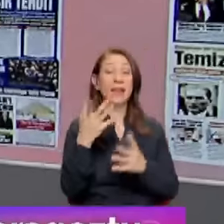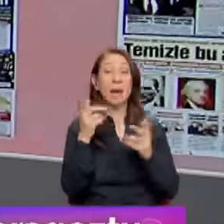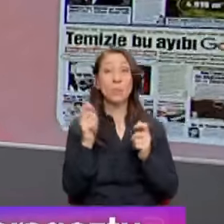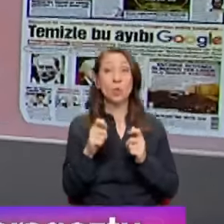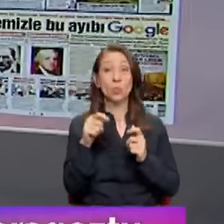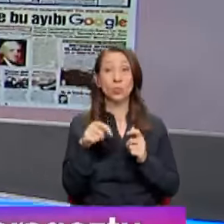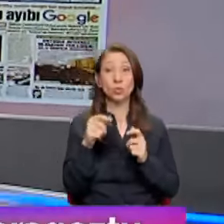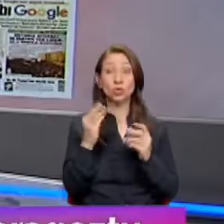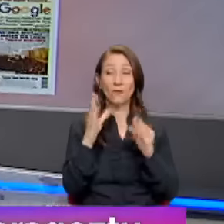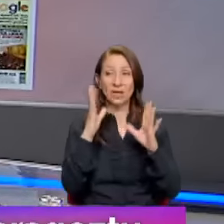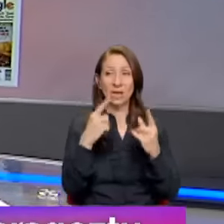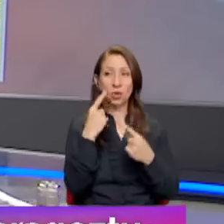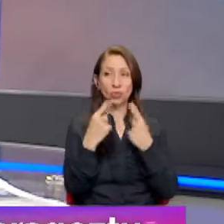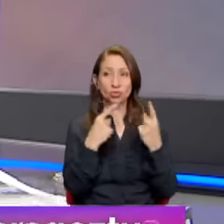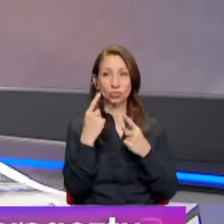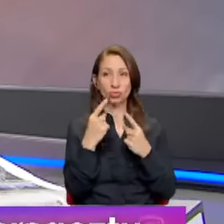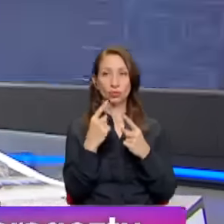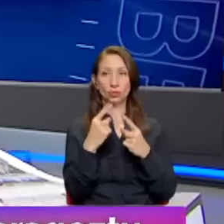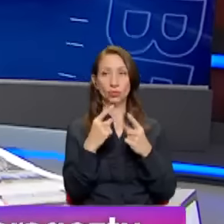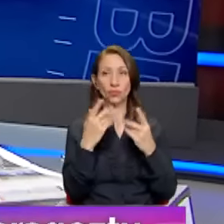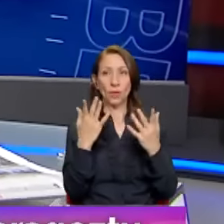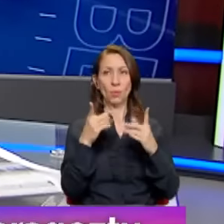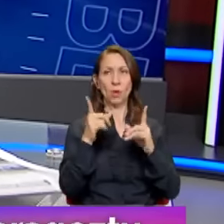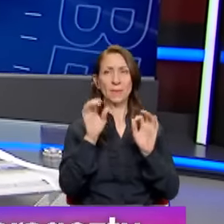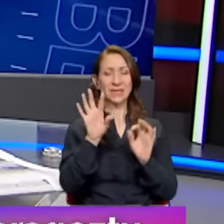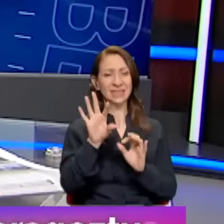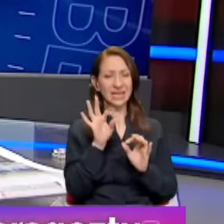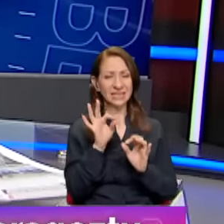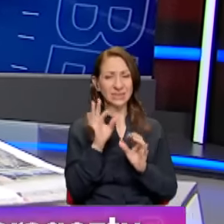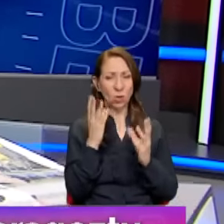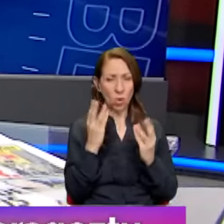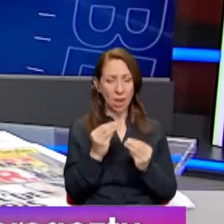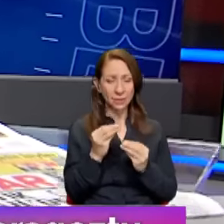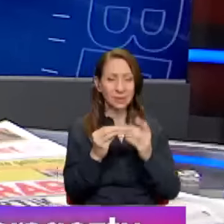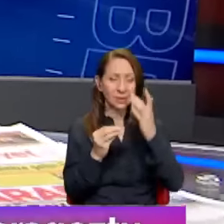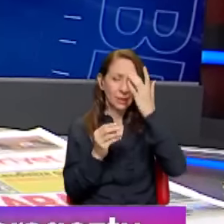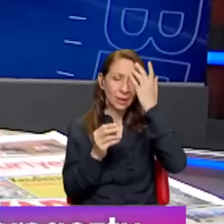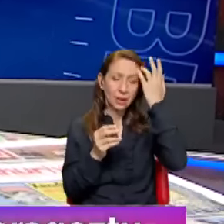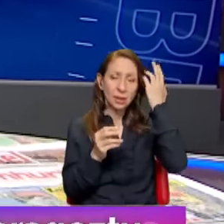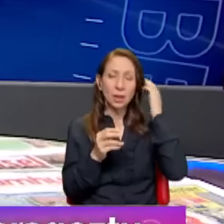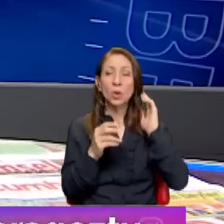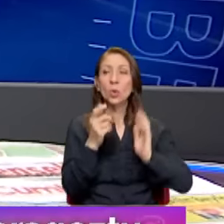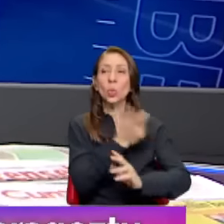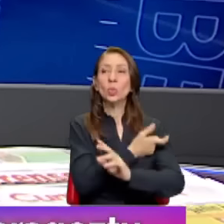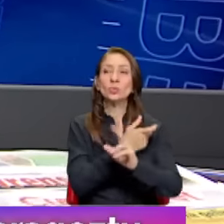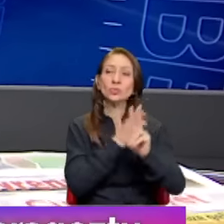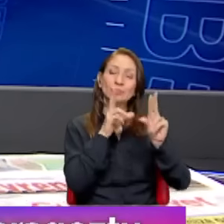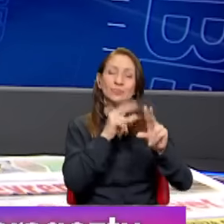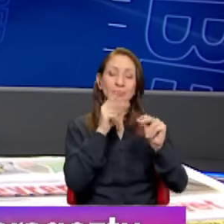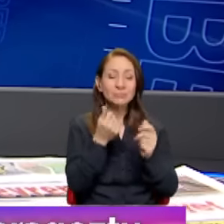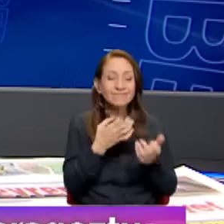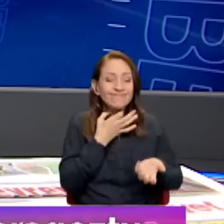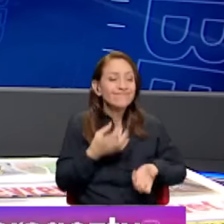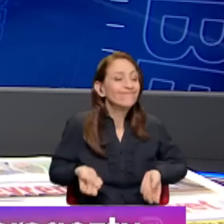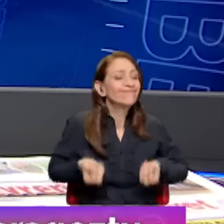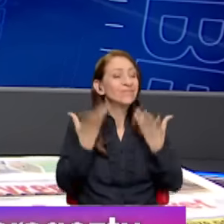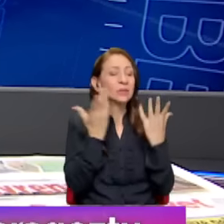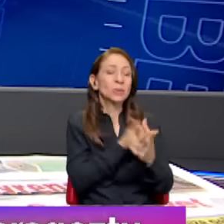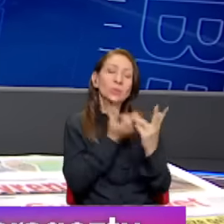yapıyor bugün çokça konuştuk ve böyle bir tercihte bulunan Huzur evine giden geçinemediği için Huzur